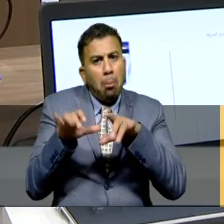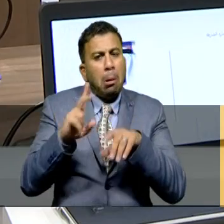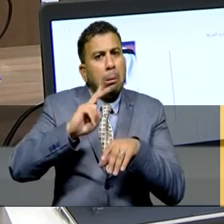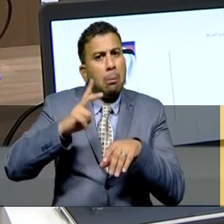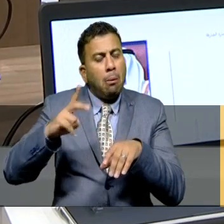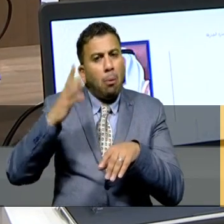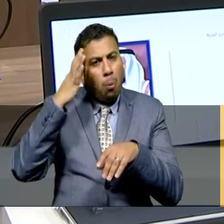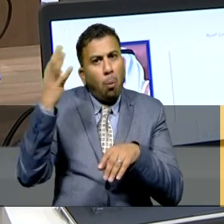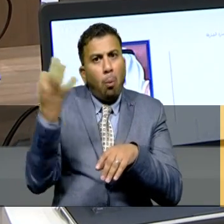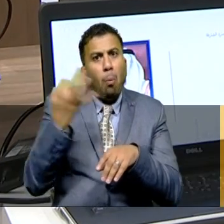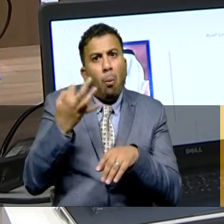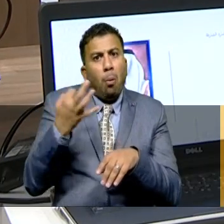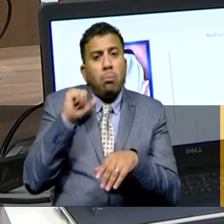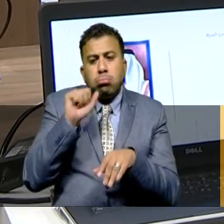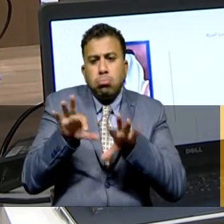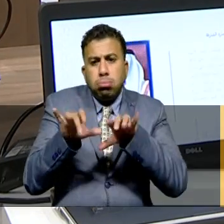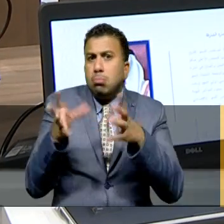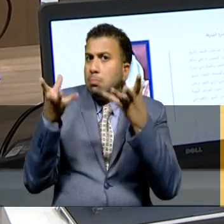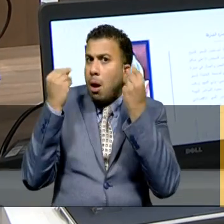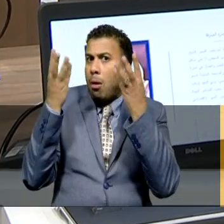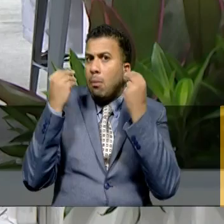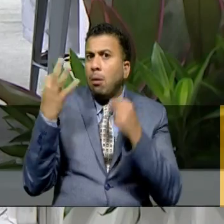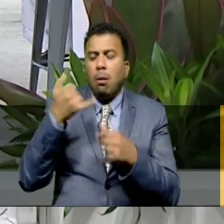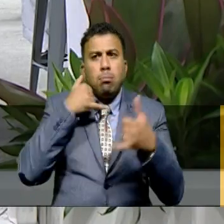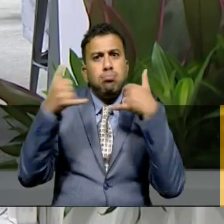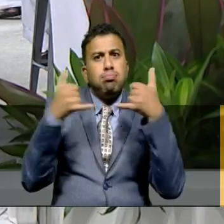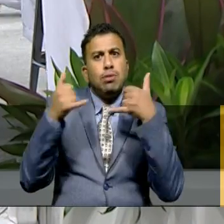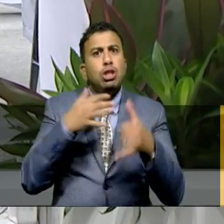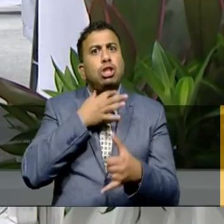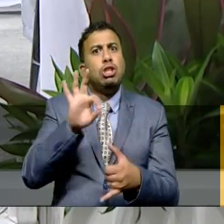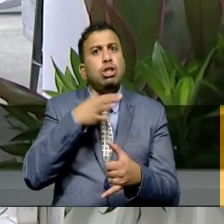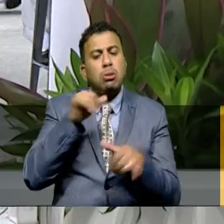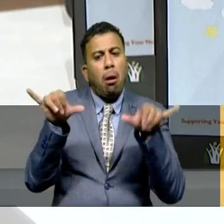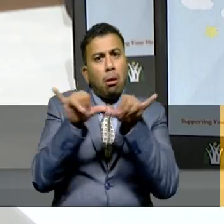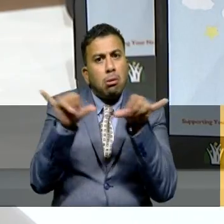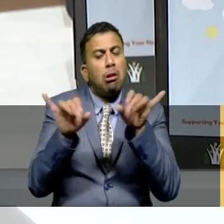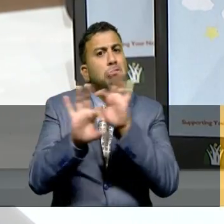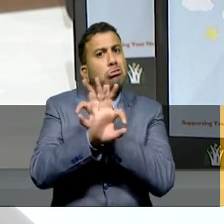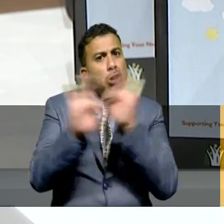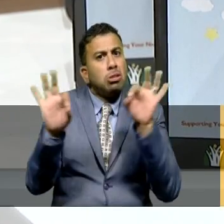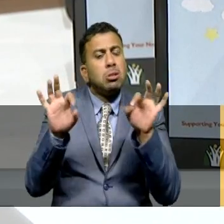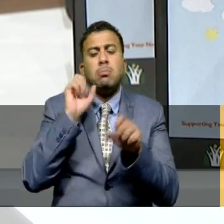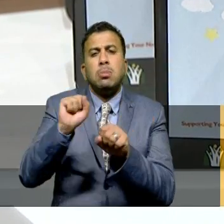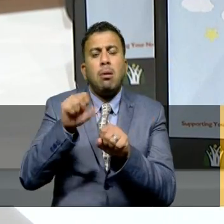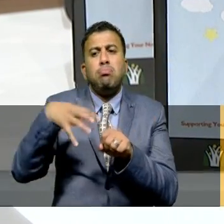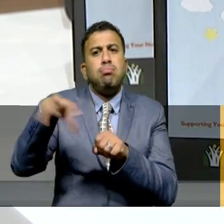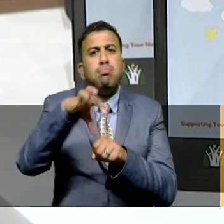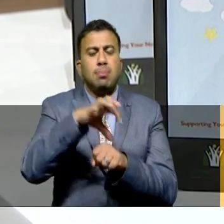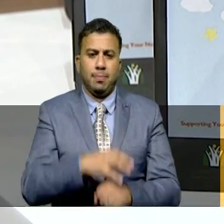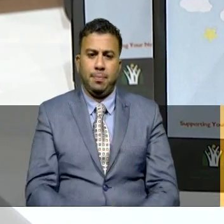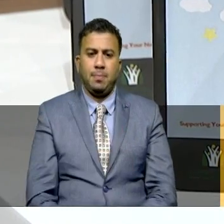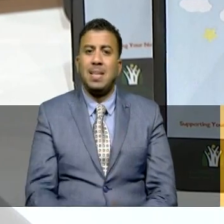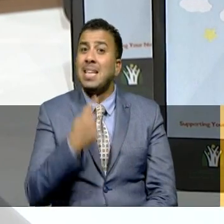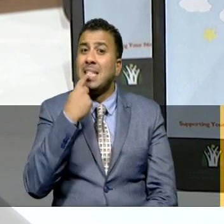أحدث التطبيقات في عالم تقنية المعلومات والاتصالات والخدمات الإلكترونية في مختلف القطاعات.